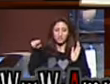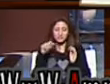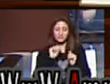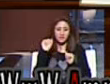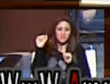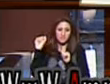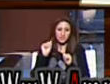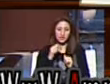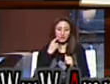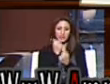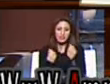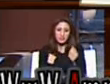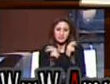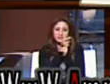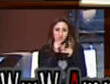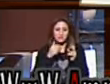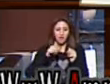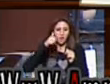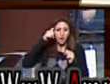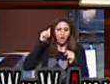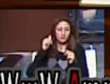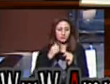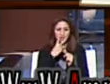من التماثيل والتحف الصغيره.